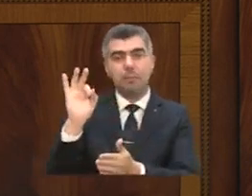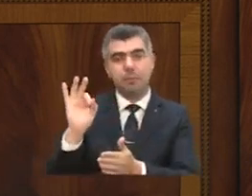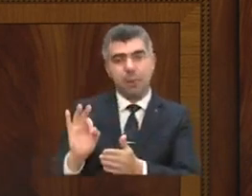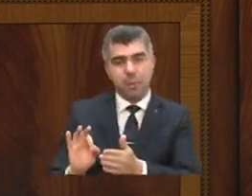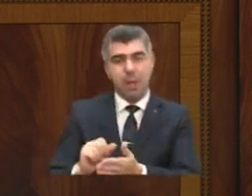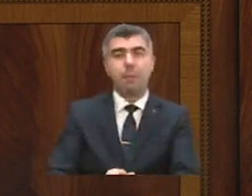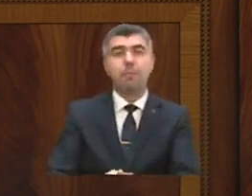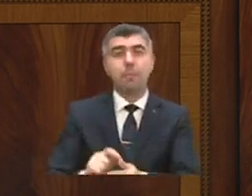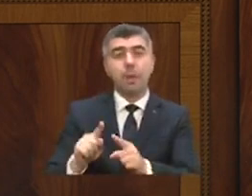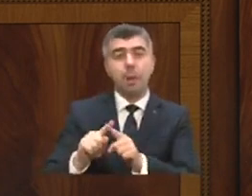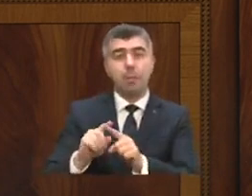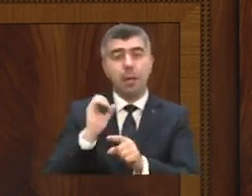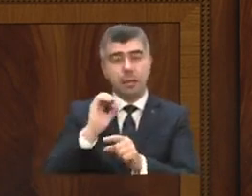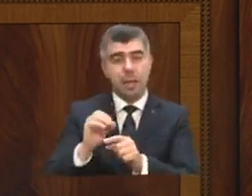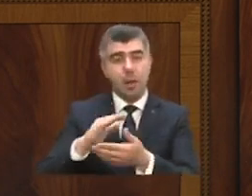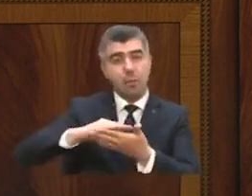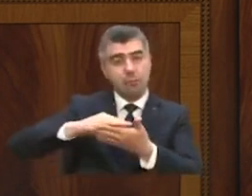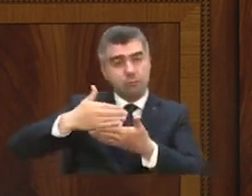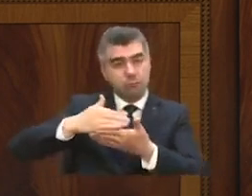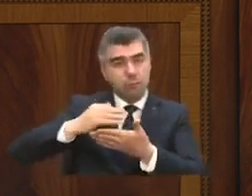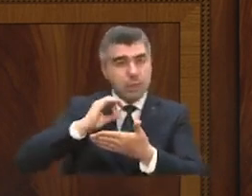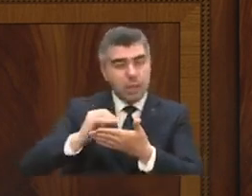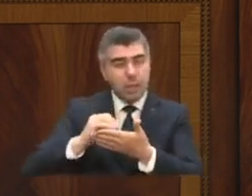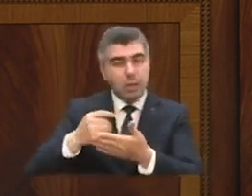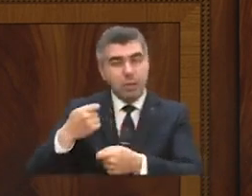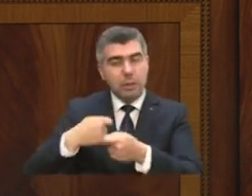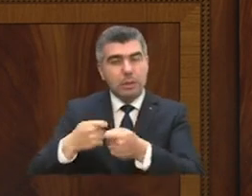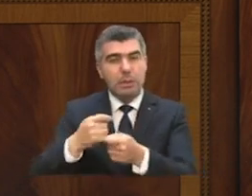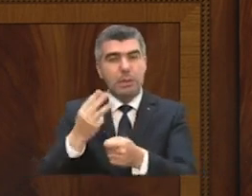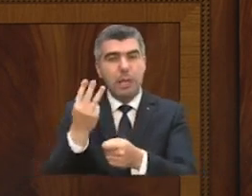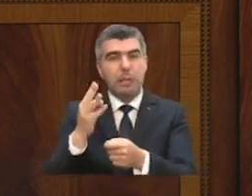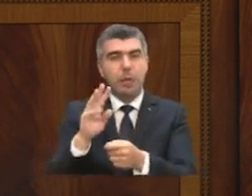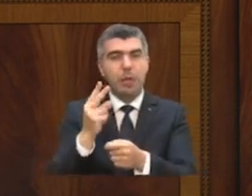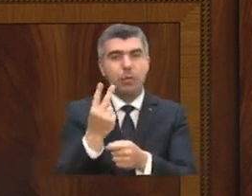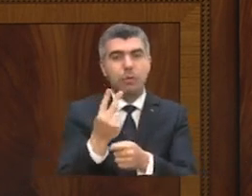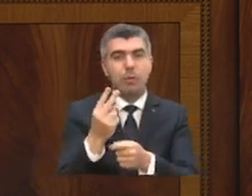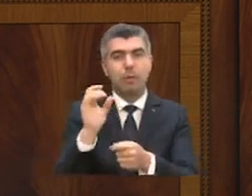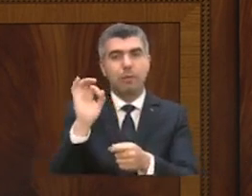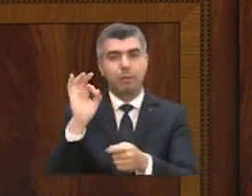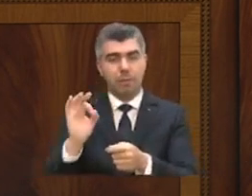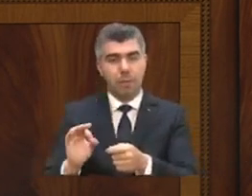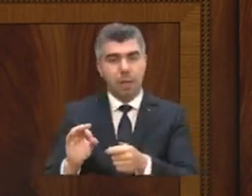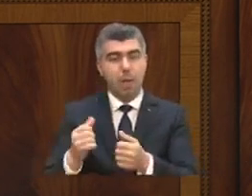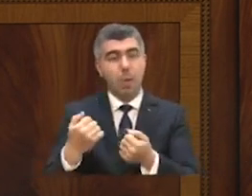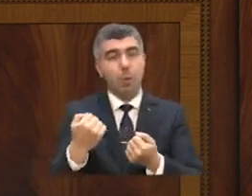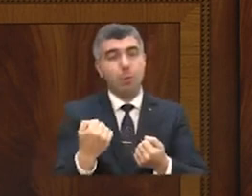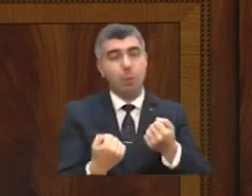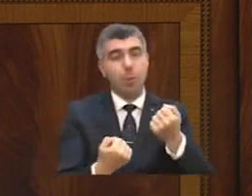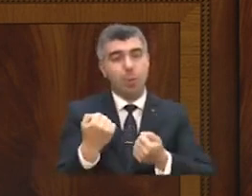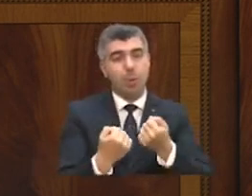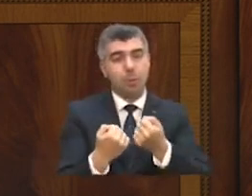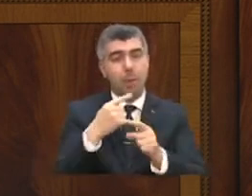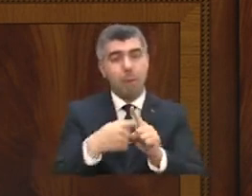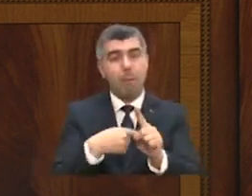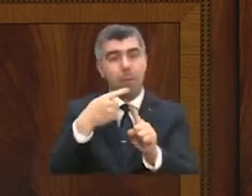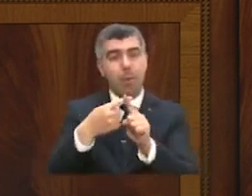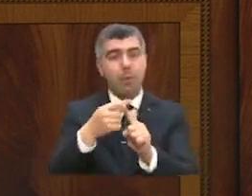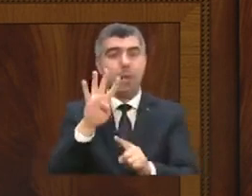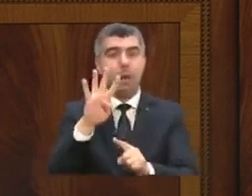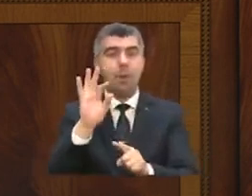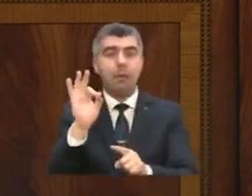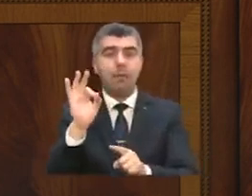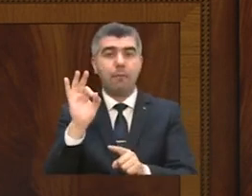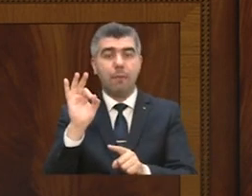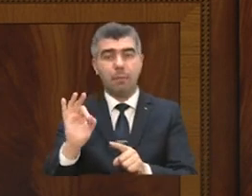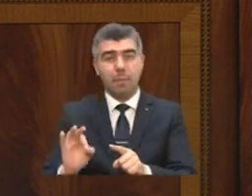والصناعات الإلكترونية والكهربائية ب 23% وصادرات قطاعات السيارات بزائد 4%. هذا الشيء كله في